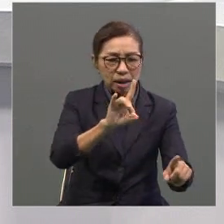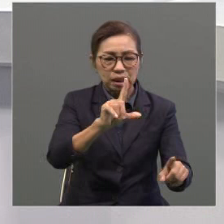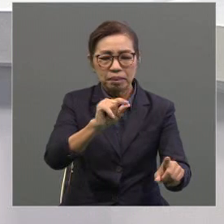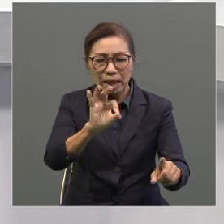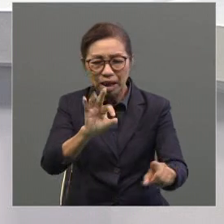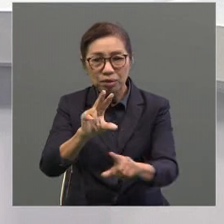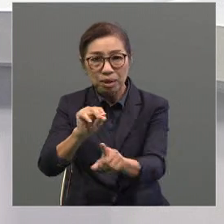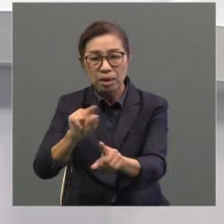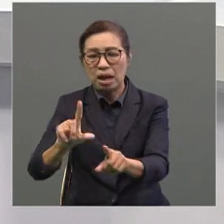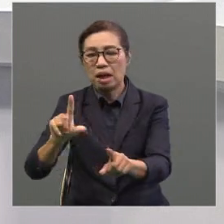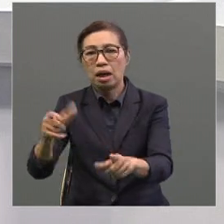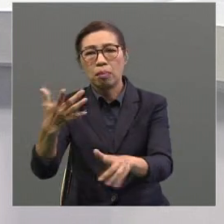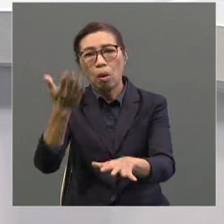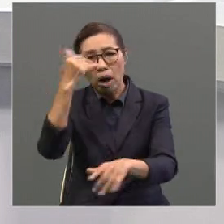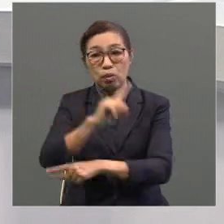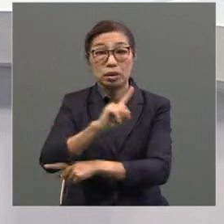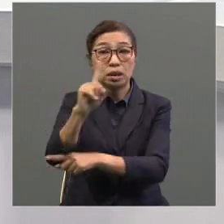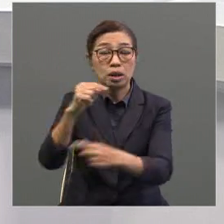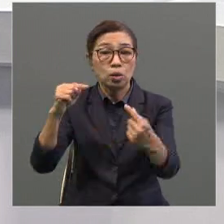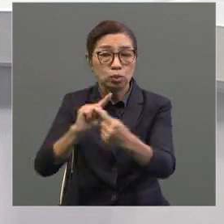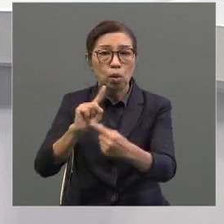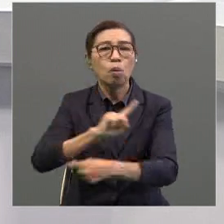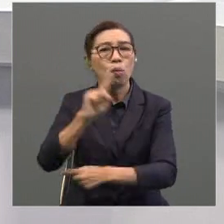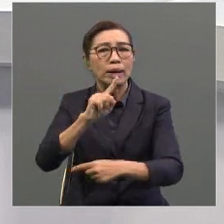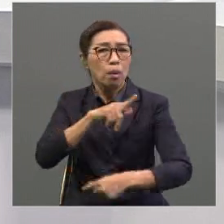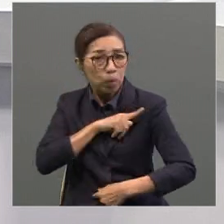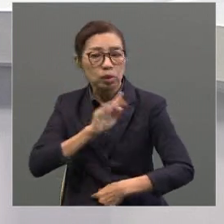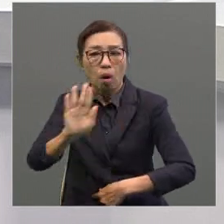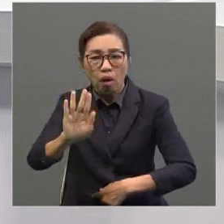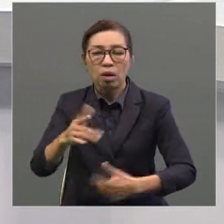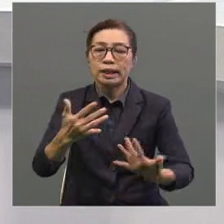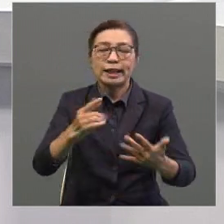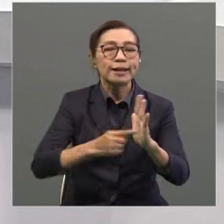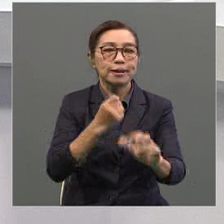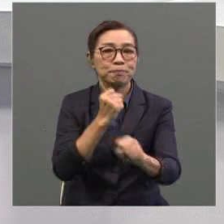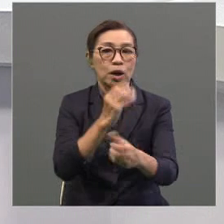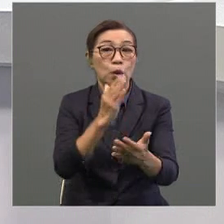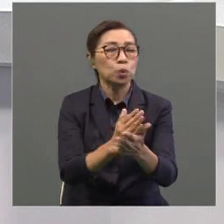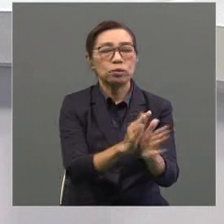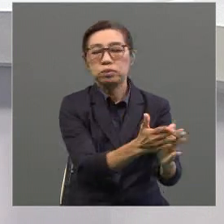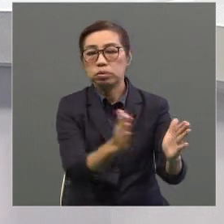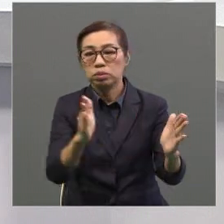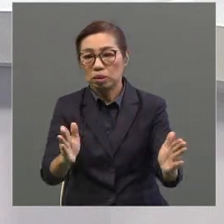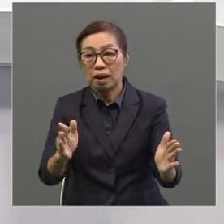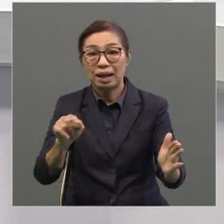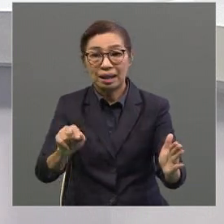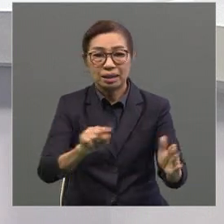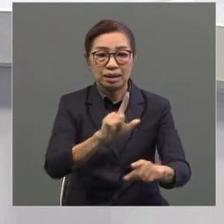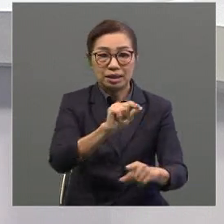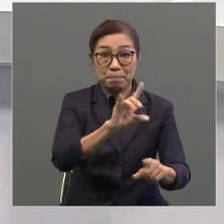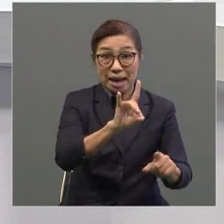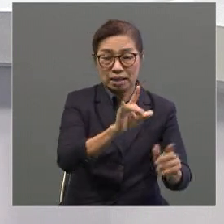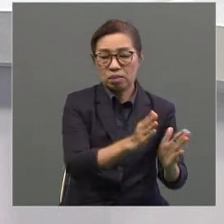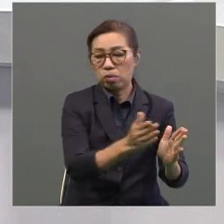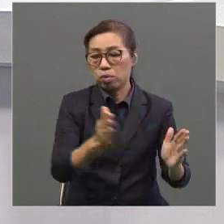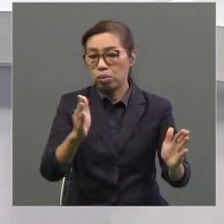อ่าสถาบันบูชาเข้าพรรษานะครับเพราะฉะนั้นแล้วก็คือก็จะเป็นหยุดยาวเริ่มทำการอีกทีช่วงหยุด 28เนี่ยจะไป